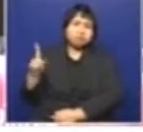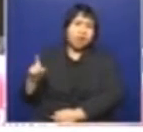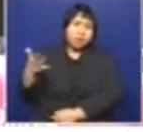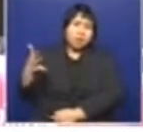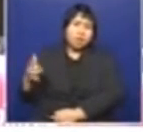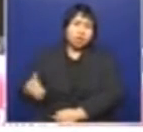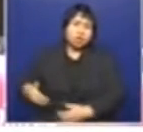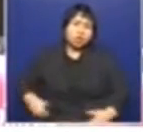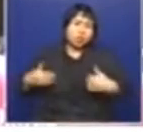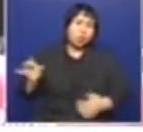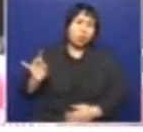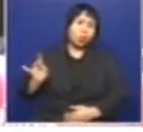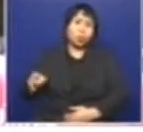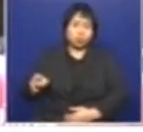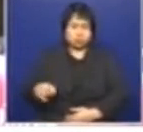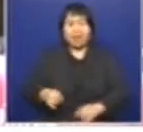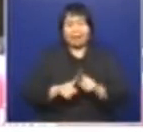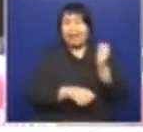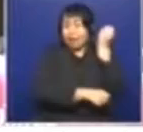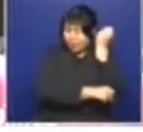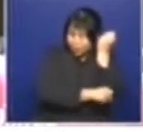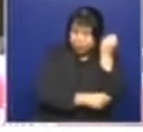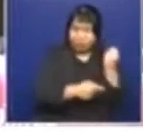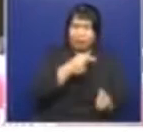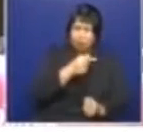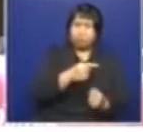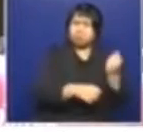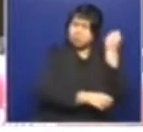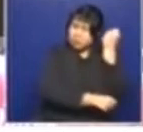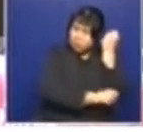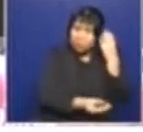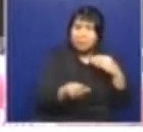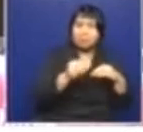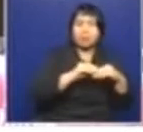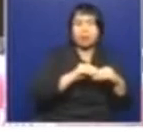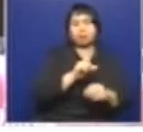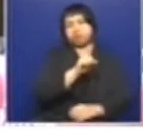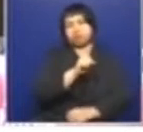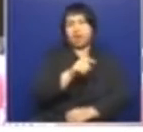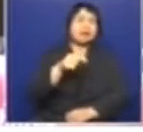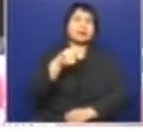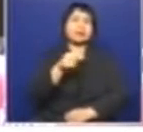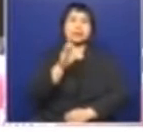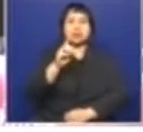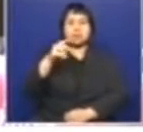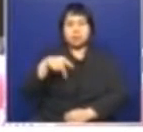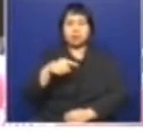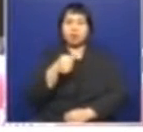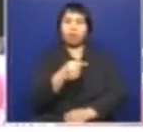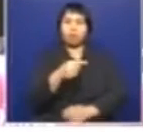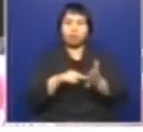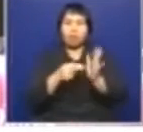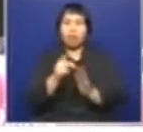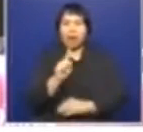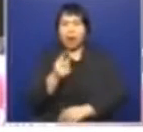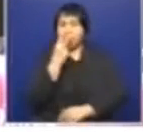นจนมันจนลงอีก 2% ตายเลยตัวเลข GDP ที่มันลบเราต้องดูฐาน